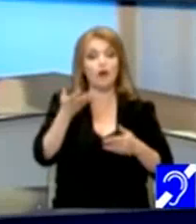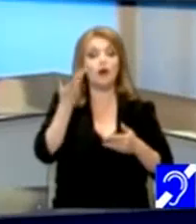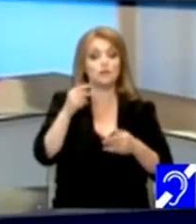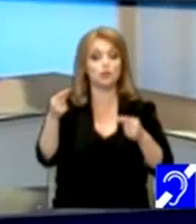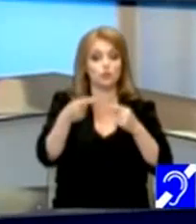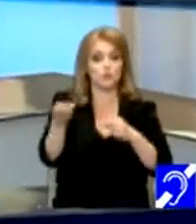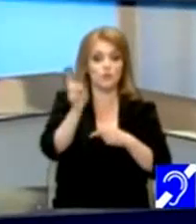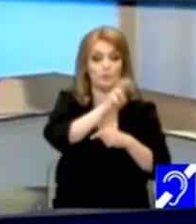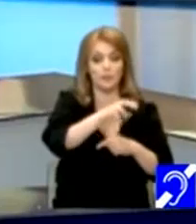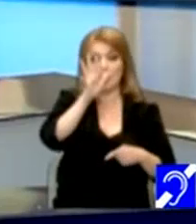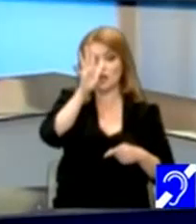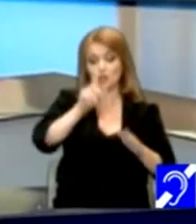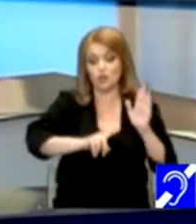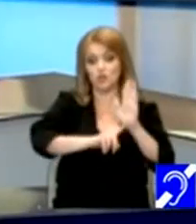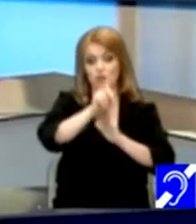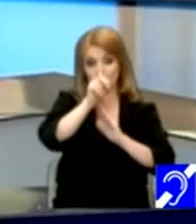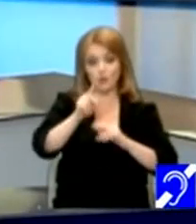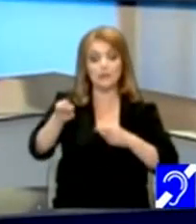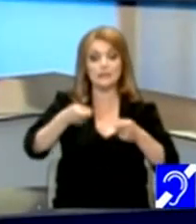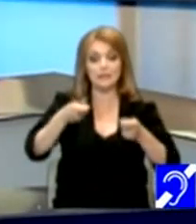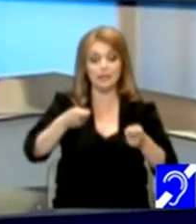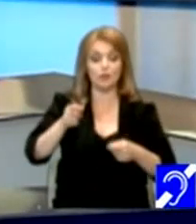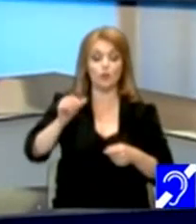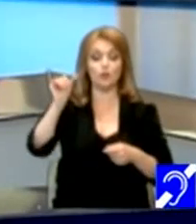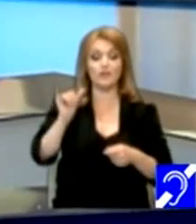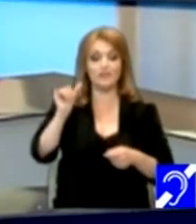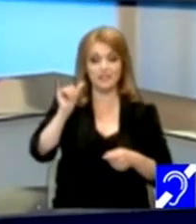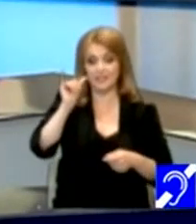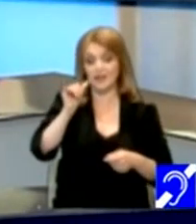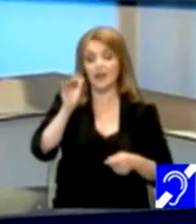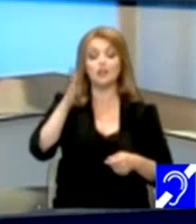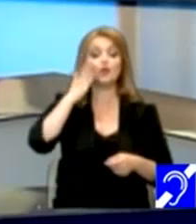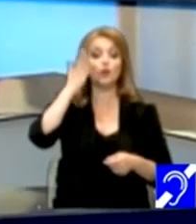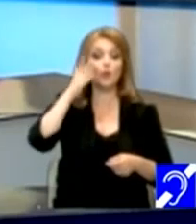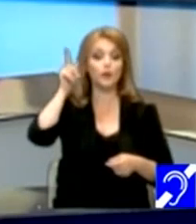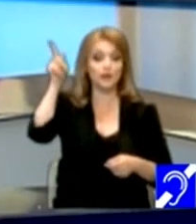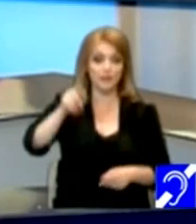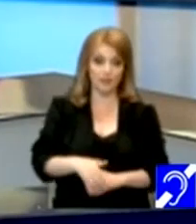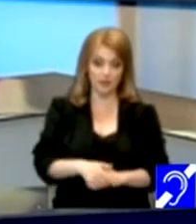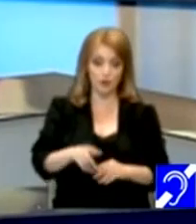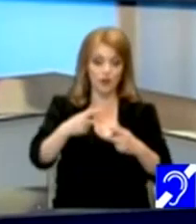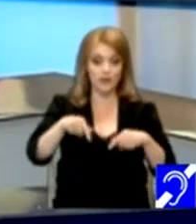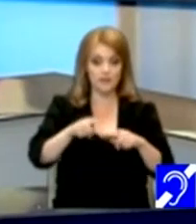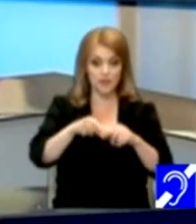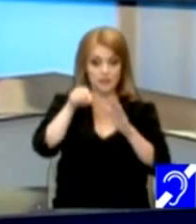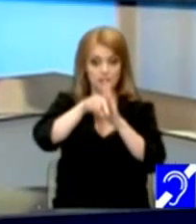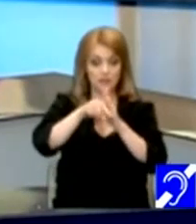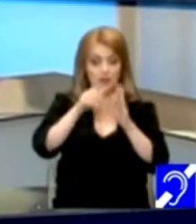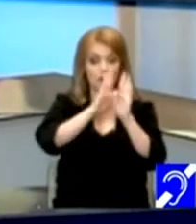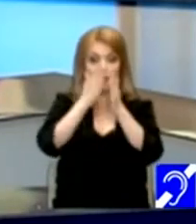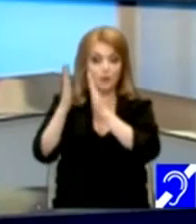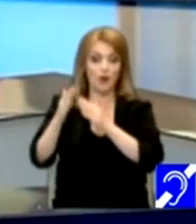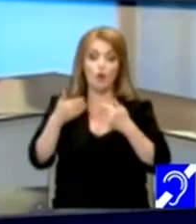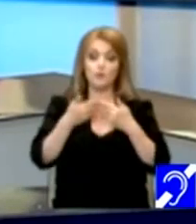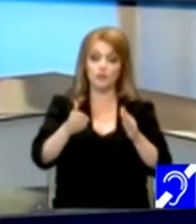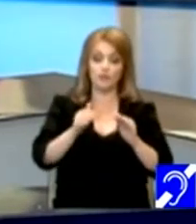La Chișinău s-a dat startul Târgului Universităților din România, organizat la Biblioteca Municipală Bogdan Petricei cu HDU.